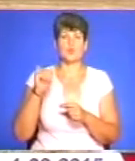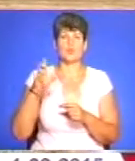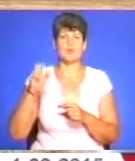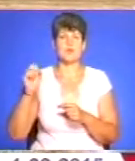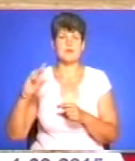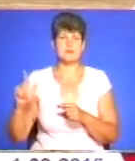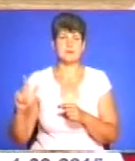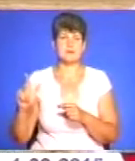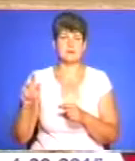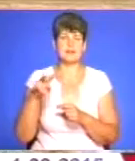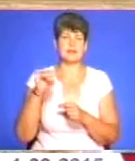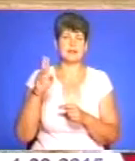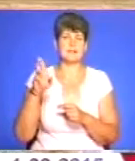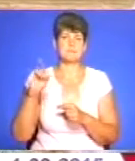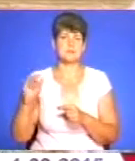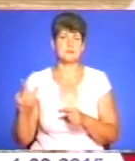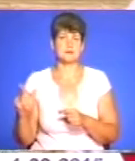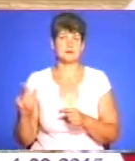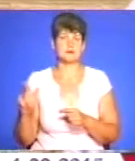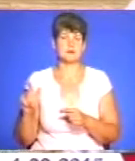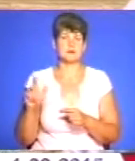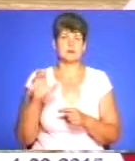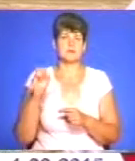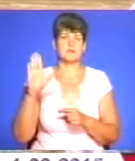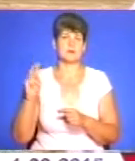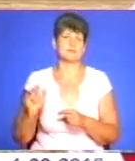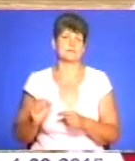сорт «Либідь» і сорт «Саска».